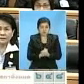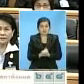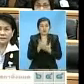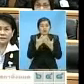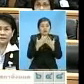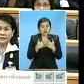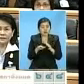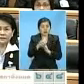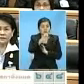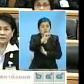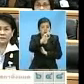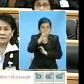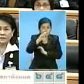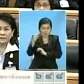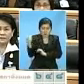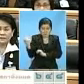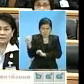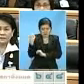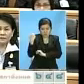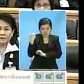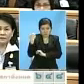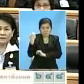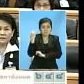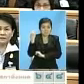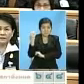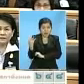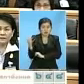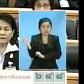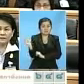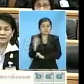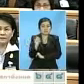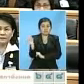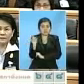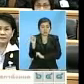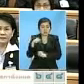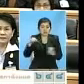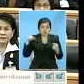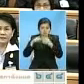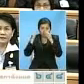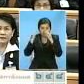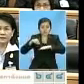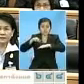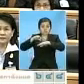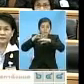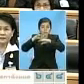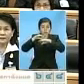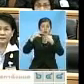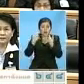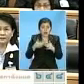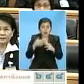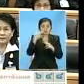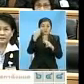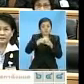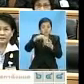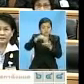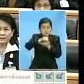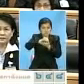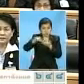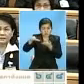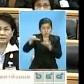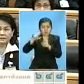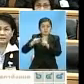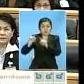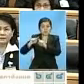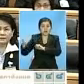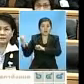าที่มีอำนาจมากอำนาจทั้งให้ความเห็นชอบบุคคลดำรงตำแหน่งและอำนาจในการถอดถอนบุคคลดำรงตำแหน่งหรือนักการเมืองทั้